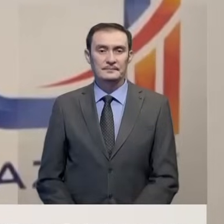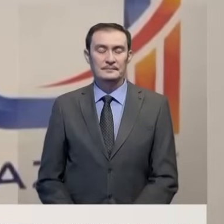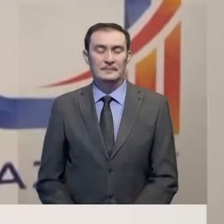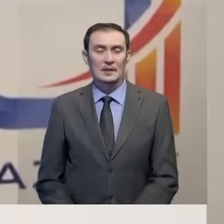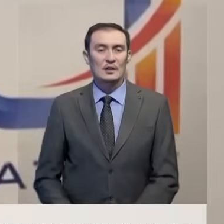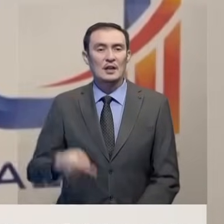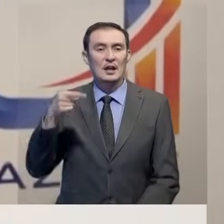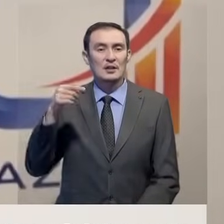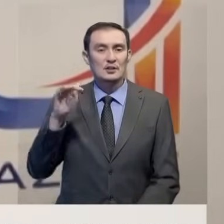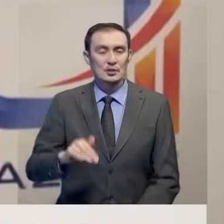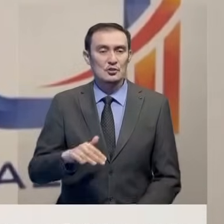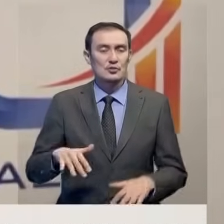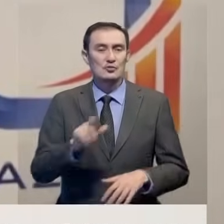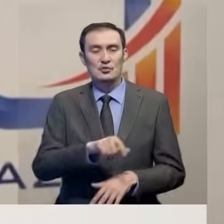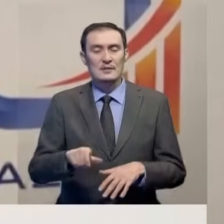На 1000 человек приходится